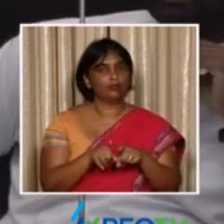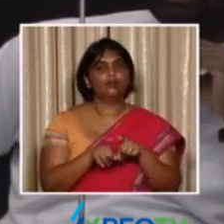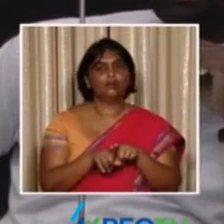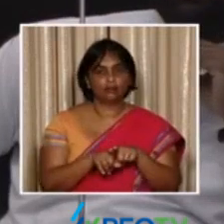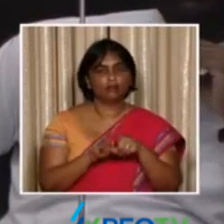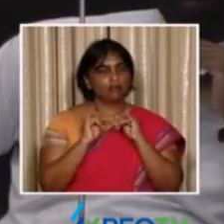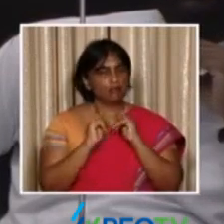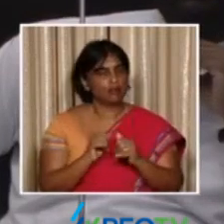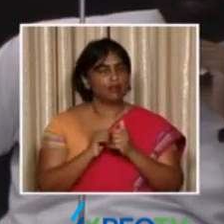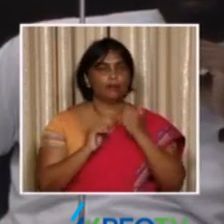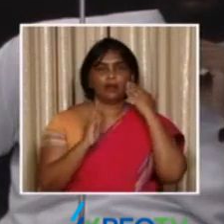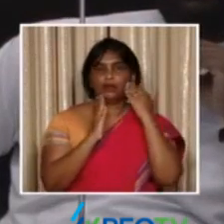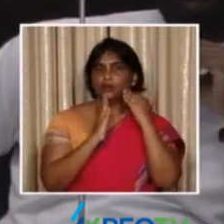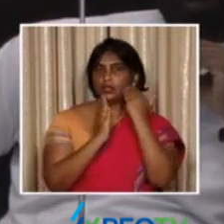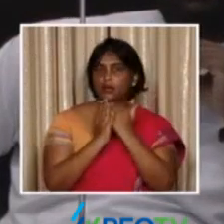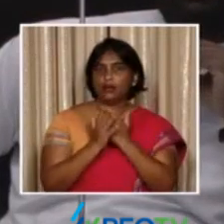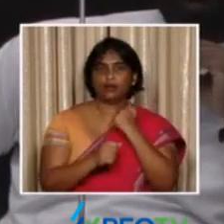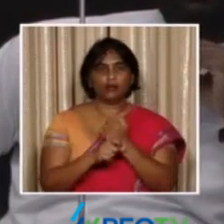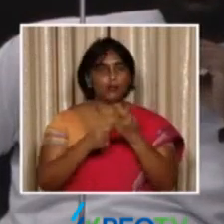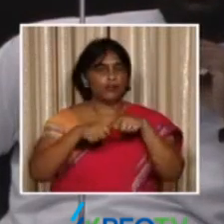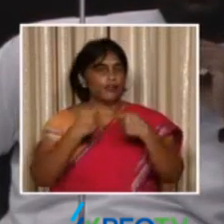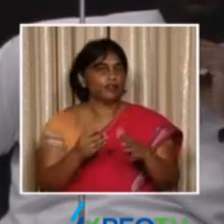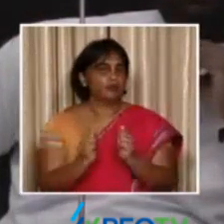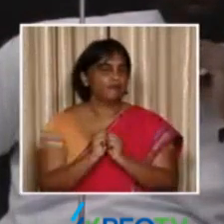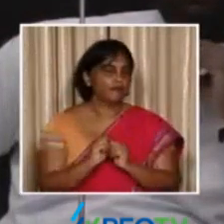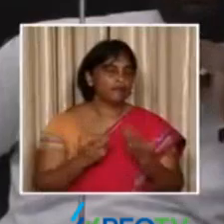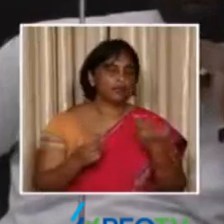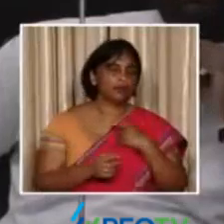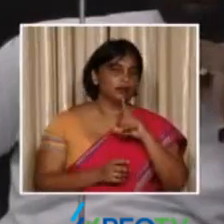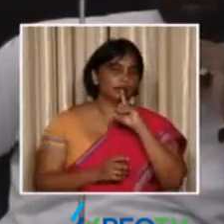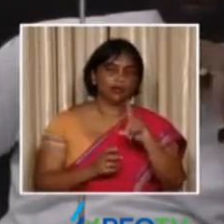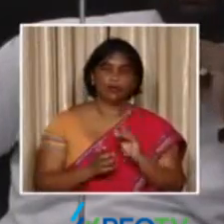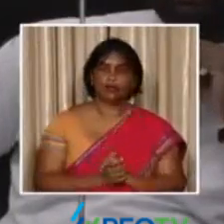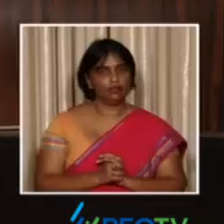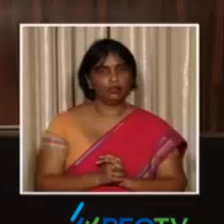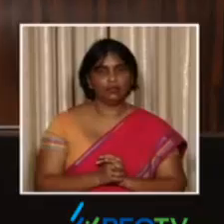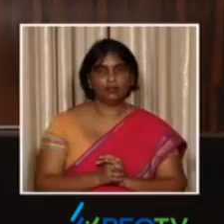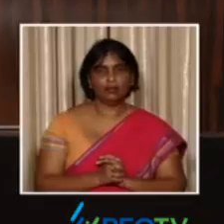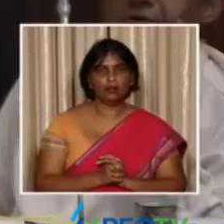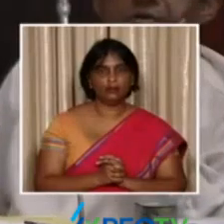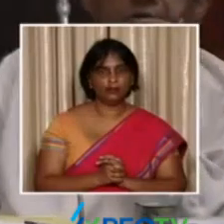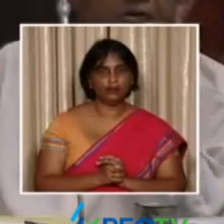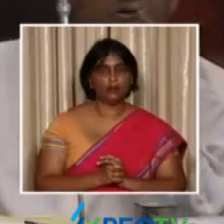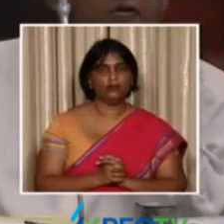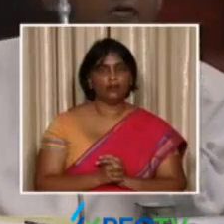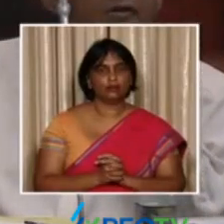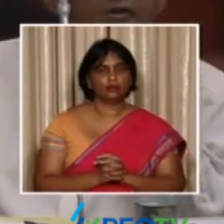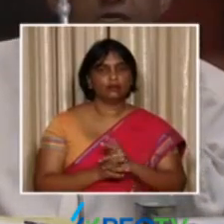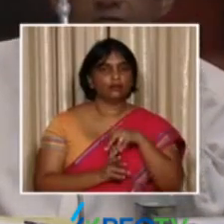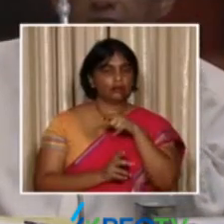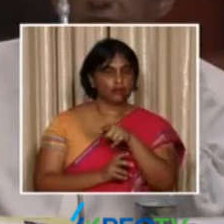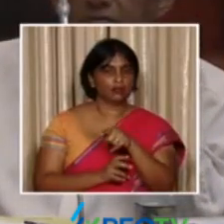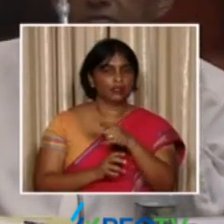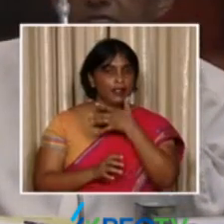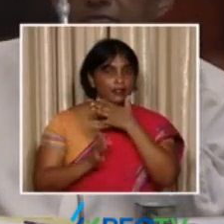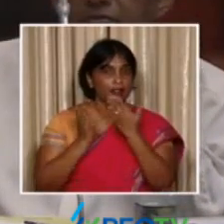විදිහට පත් කරලා අපරාධේ ආණ්ඩුවේ සල්ලි මුදල් වියදම් කරන එකේ තේරුමක් නැහැ කියන එක මම ප්‍රකාශ කරන්න ඕනයි සුදී ඔබතුමා හොඳට channel 4 වීඩියෝ එක